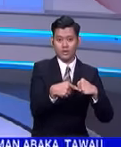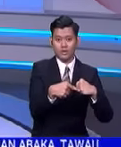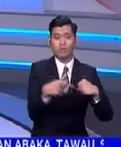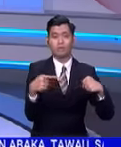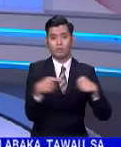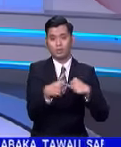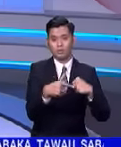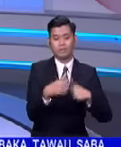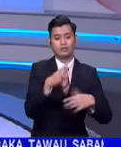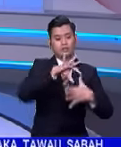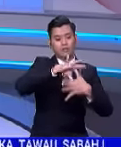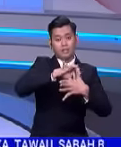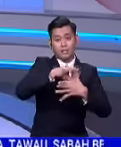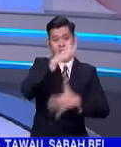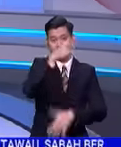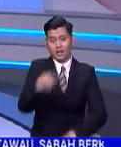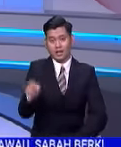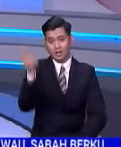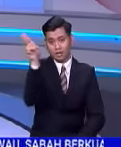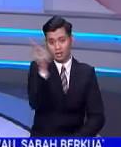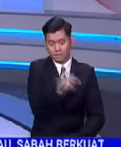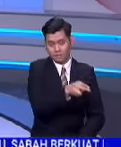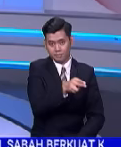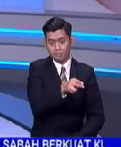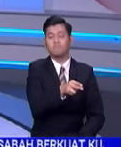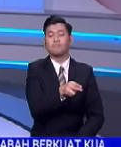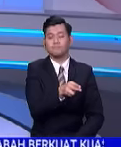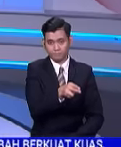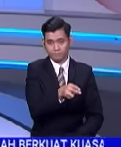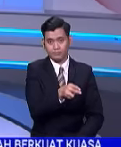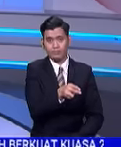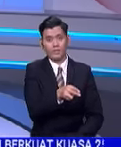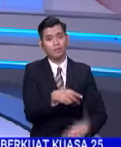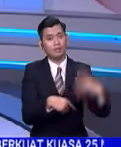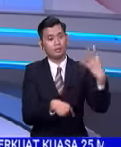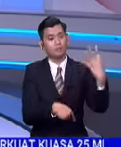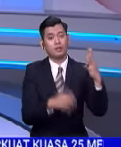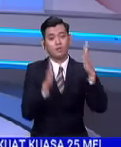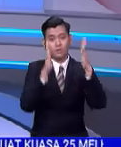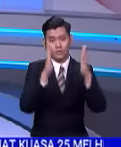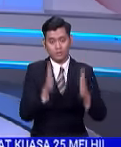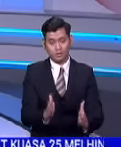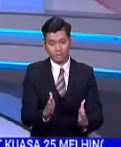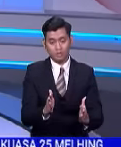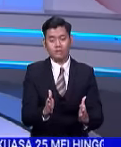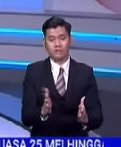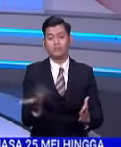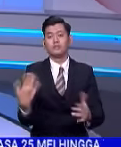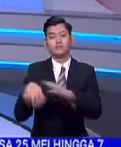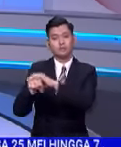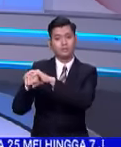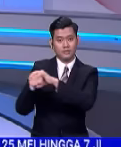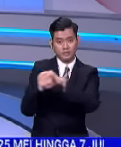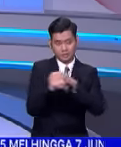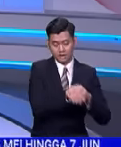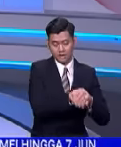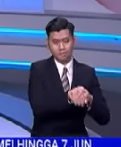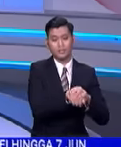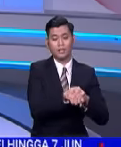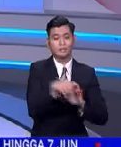Muhammad Hafizan Khalid, 44 tahun dan Nur Azlan Matsuki, 40 tahun serta pemilik syarikat Abdul Latif A.